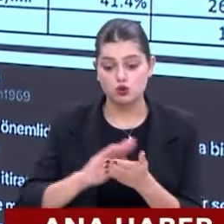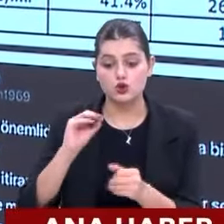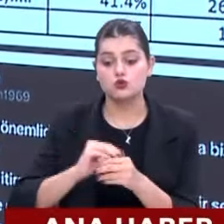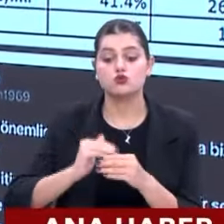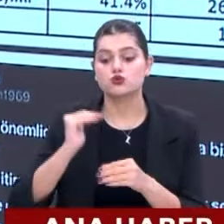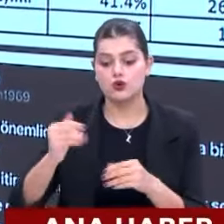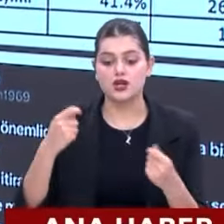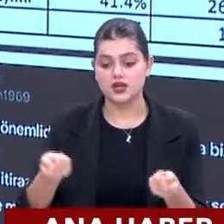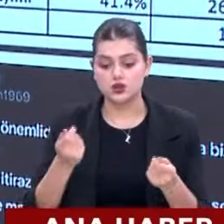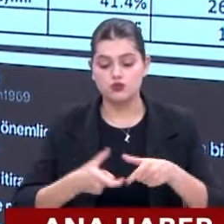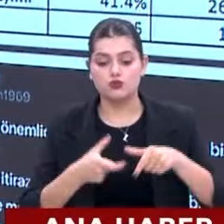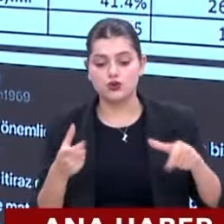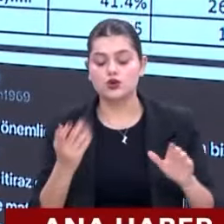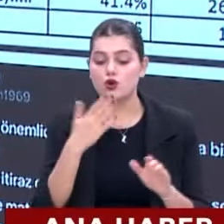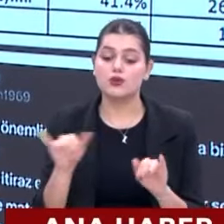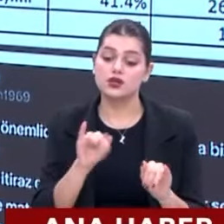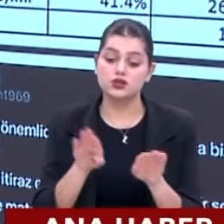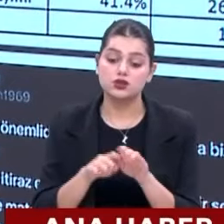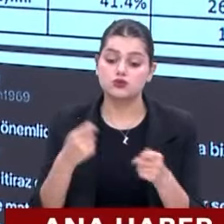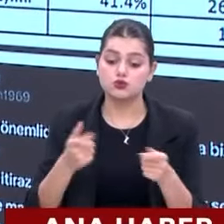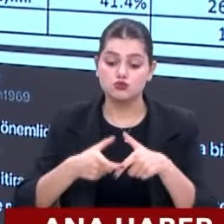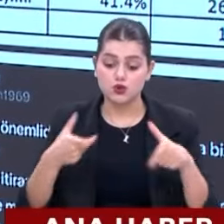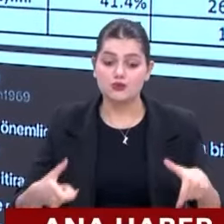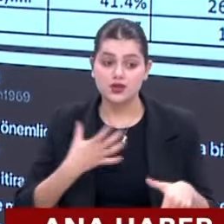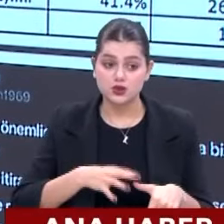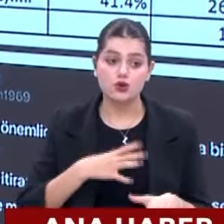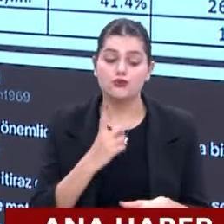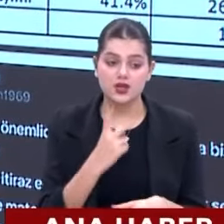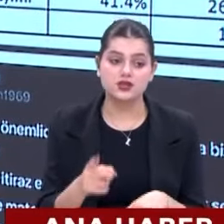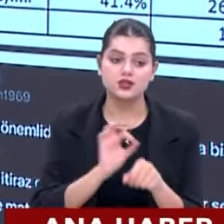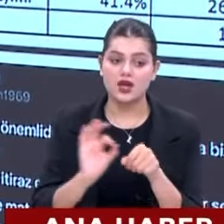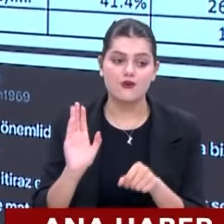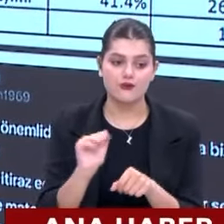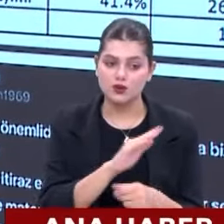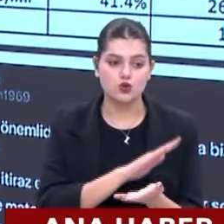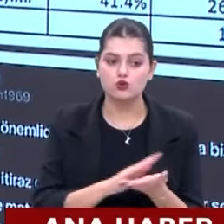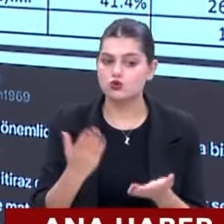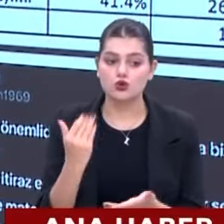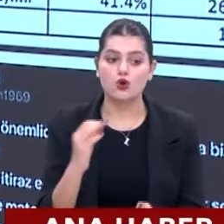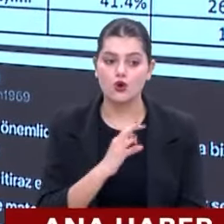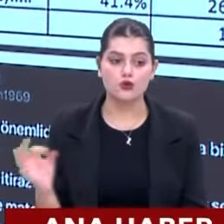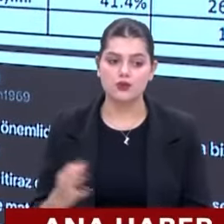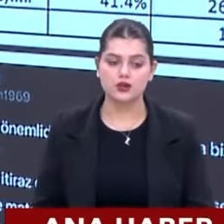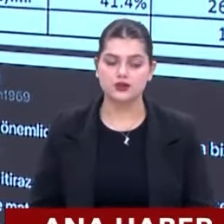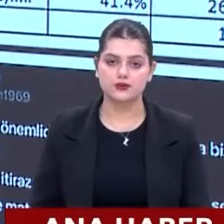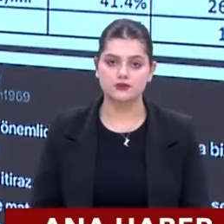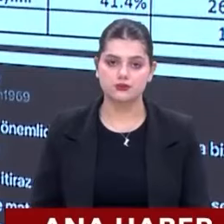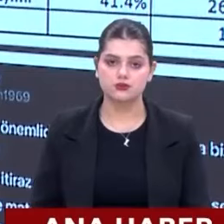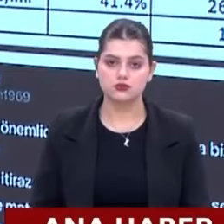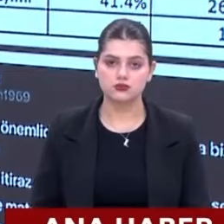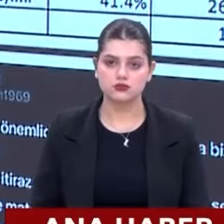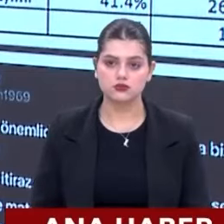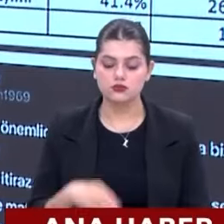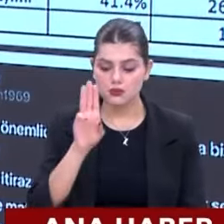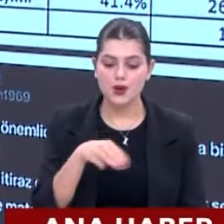her şeyi, ya da yok ben aynı anda da büyümem lazım derse o enflasyonun kontrol altına alınması pek de mümkün değil.